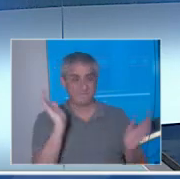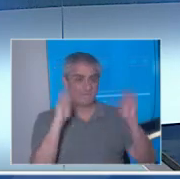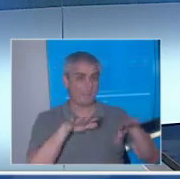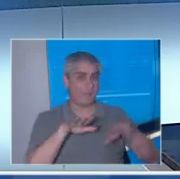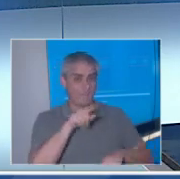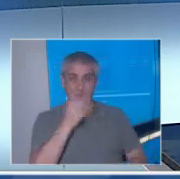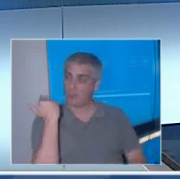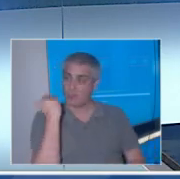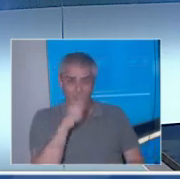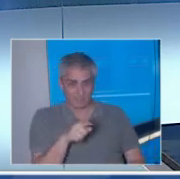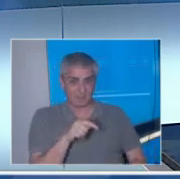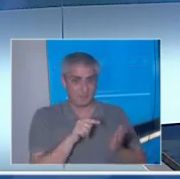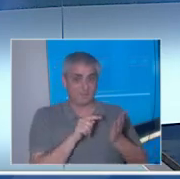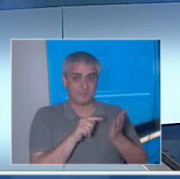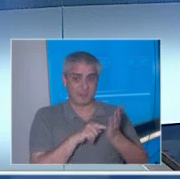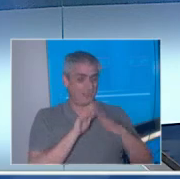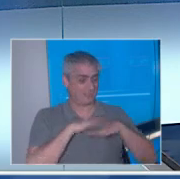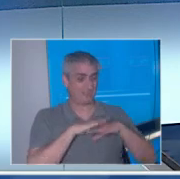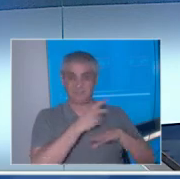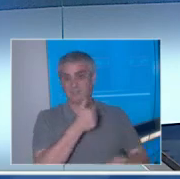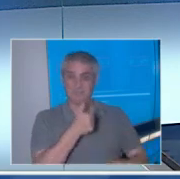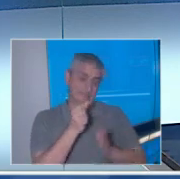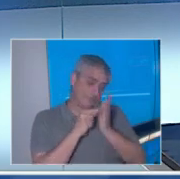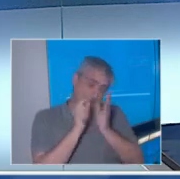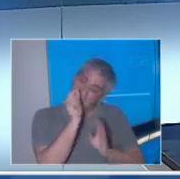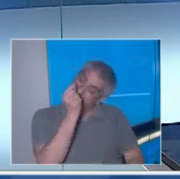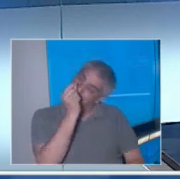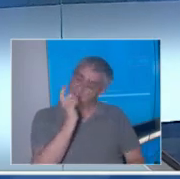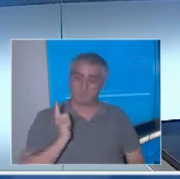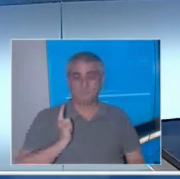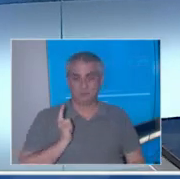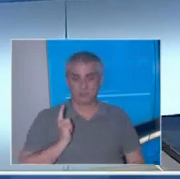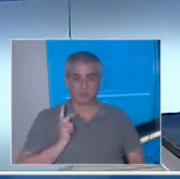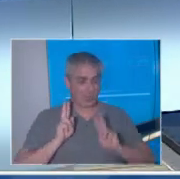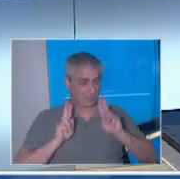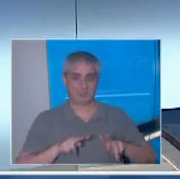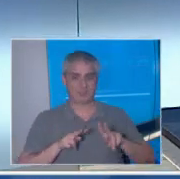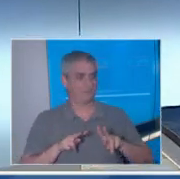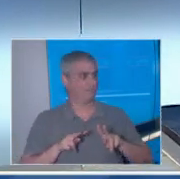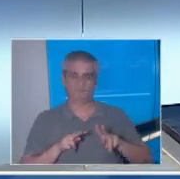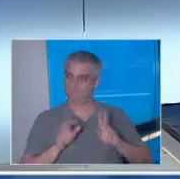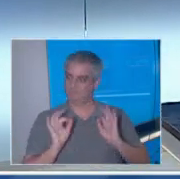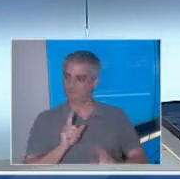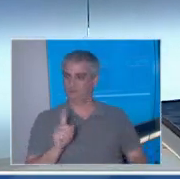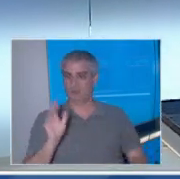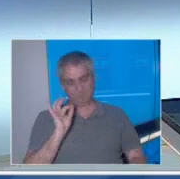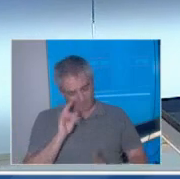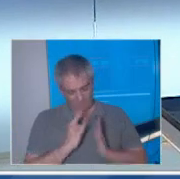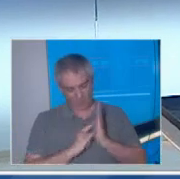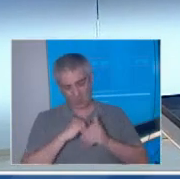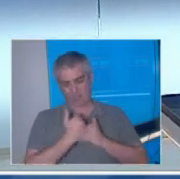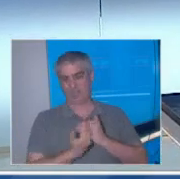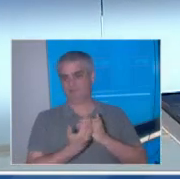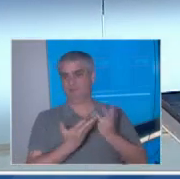את הממשלה הקודמת בשביל בגלל... תפקיד שרה, בגלל סיבות פרסונליות גריידה, ממש לא. זה היה בשביל חוק